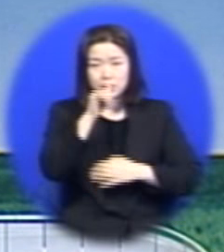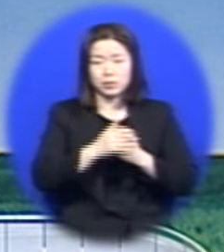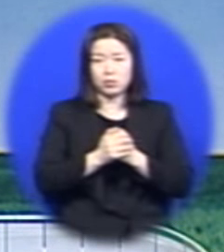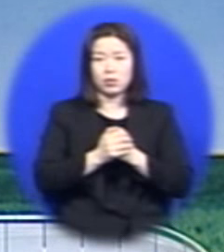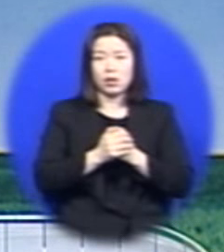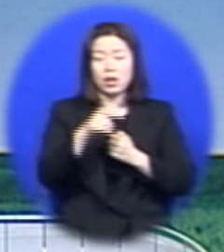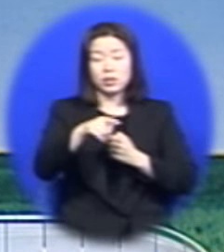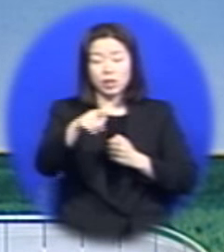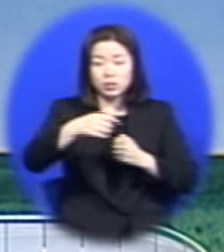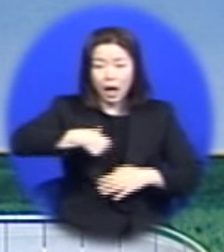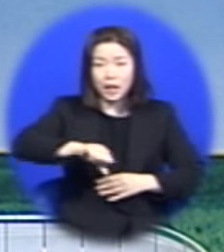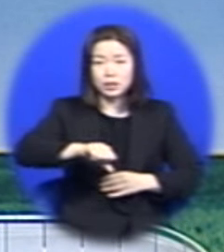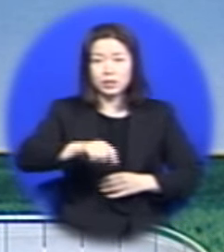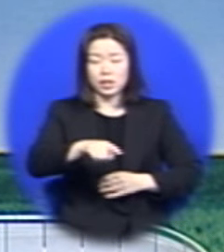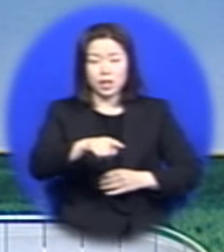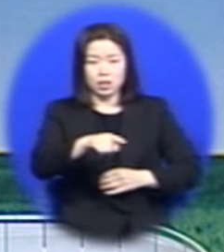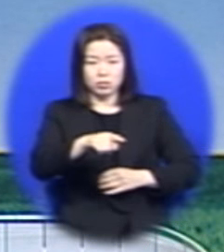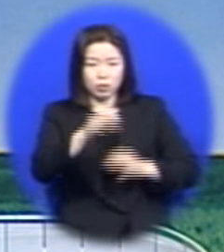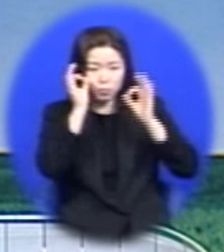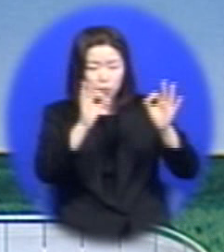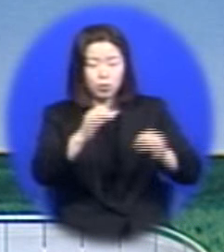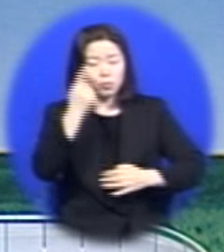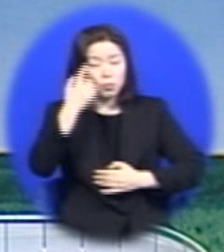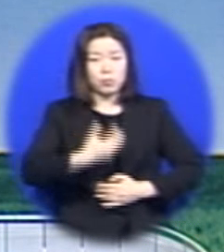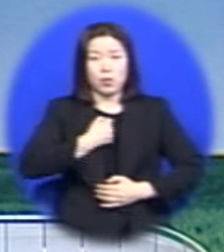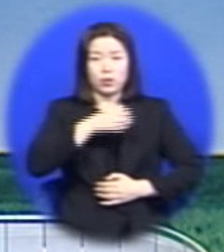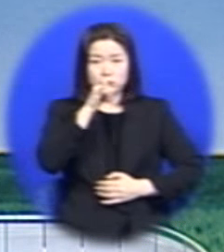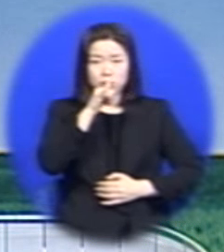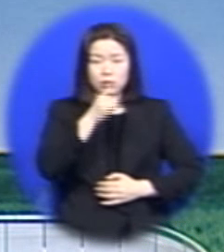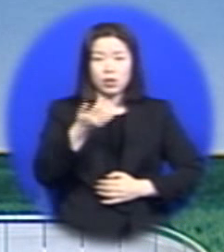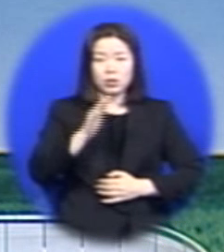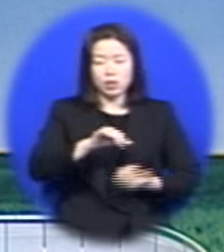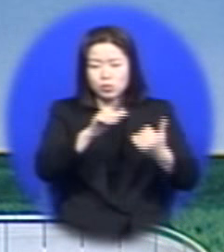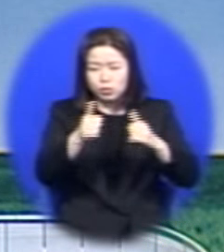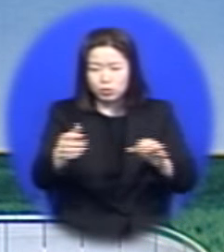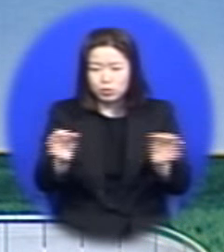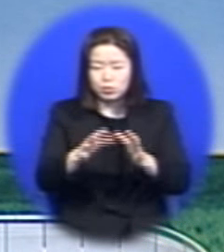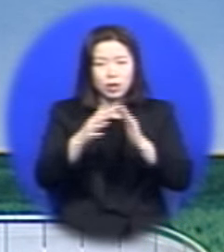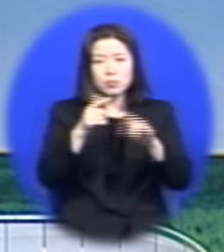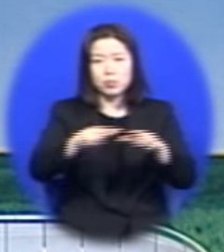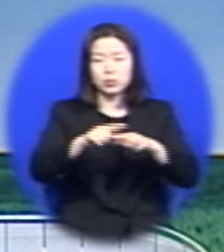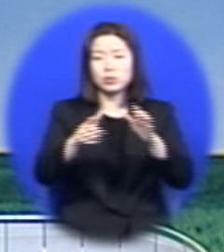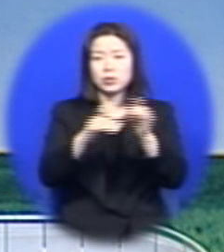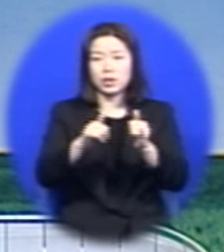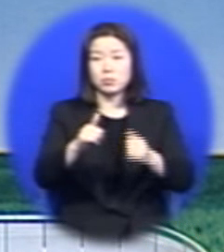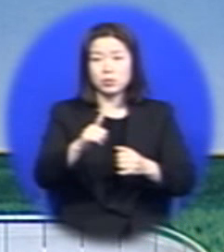사람이 누구든지 죽을 때가 되면 두려워하는 것. 근데 왜 그리스도인들은 죽는 순간에 찬송을